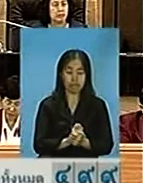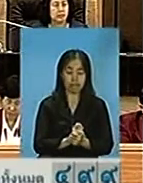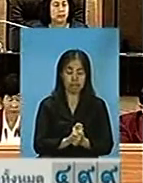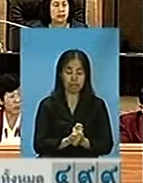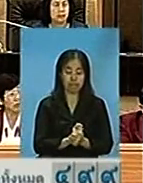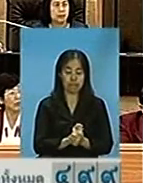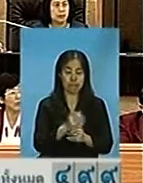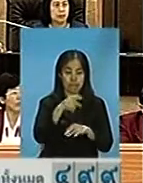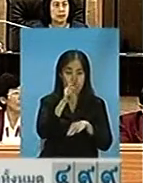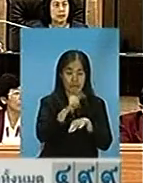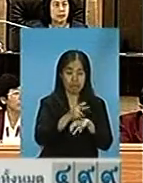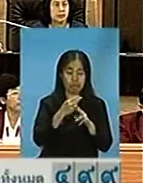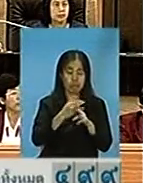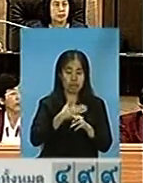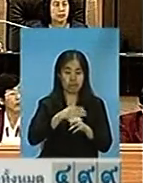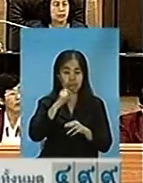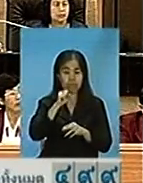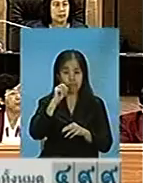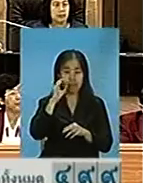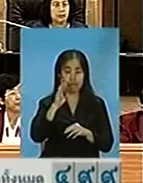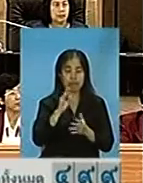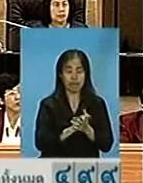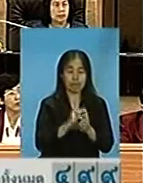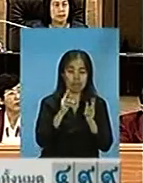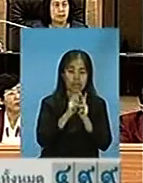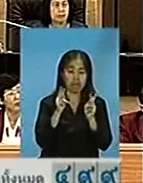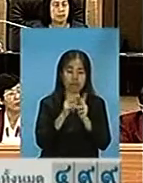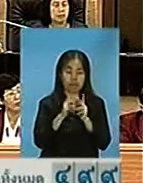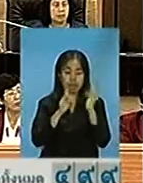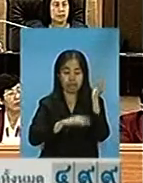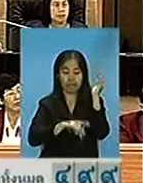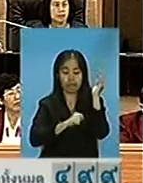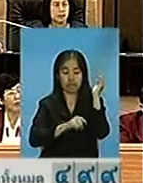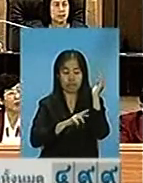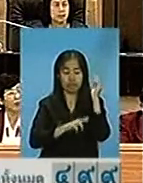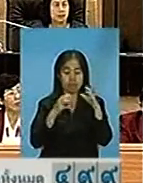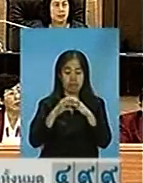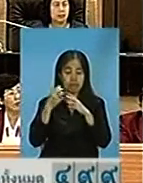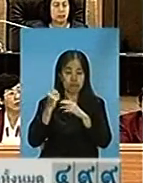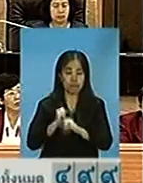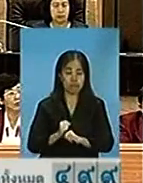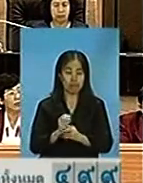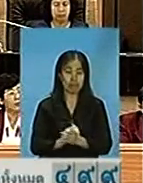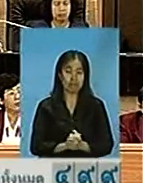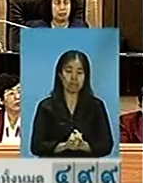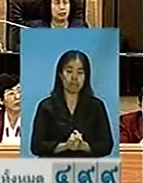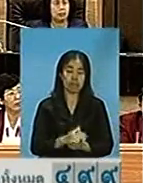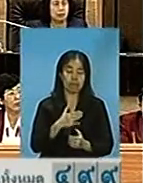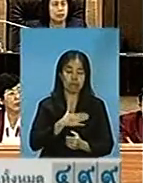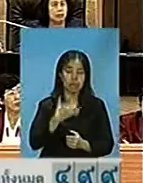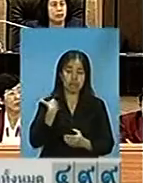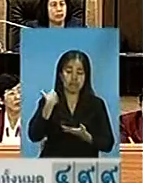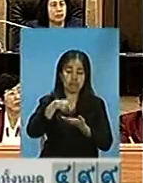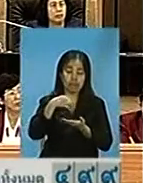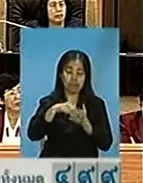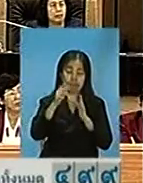ท่านประธานที่เคารพครับผมสมบูรณ์อุทัยเวียนคุณสมาชิกสภาผู้แทนราษฎรจังหวัดตรังพรรคประชาธิปัตย์ท่านประธานครับการให้กฎหมายผ่านไป